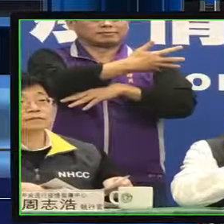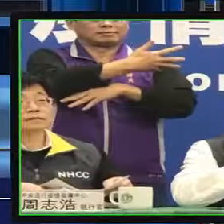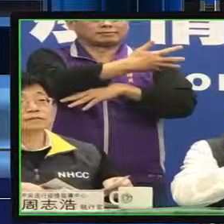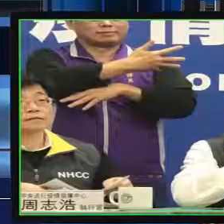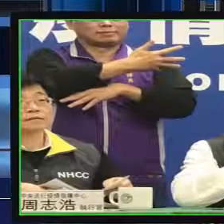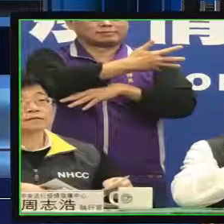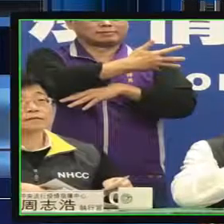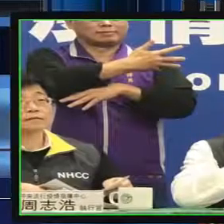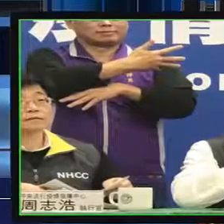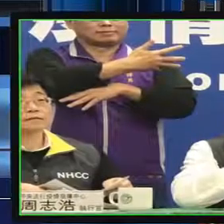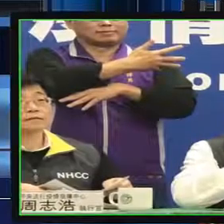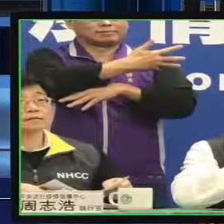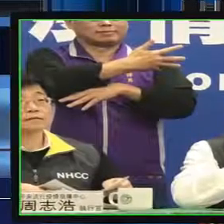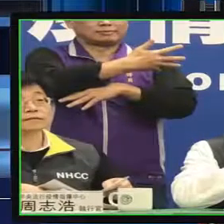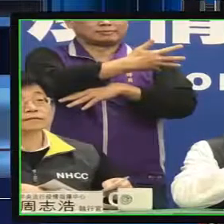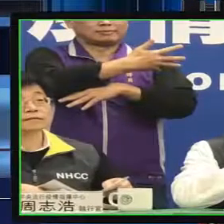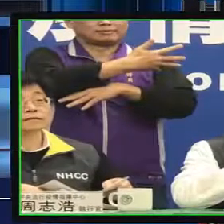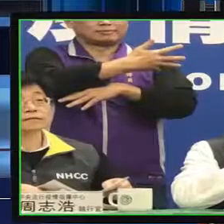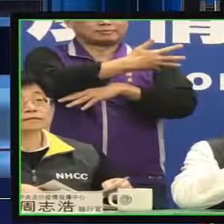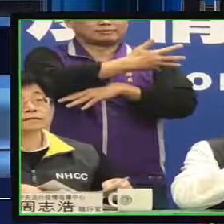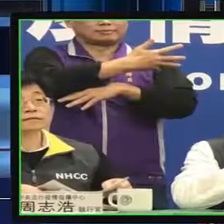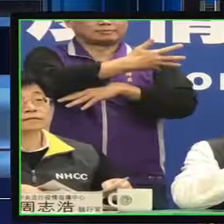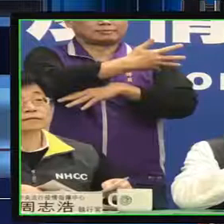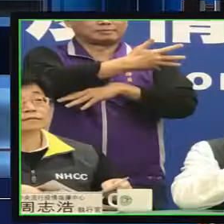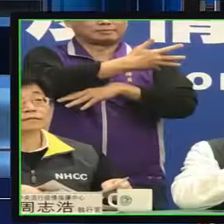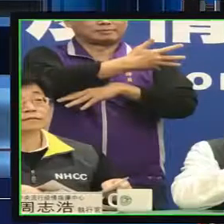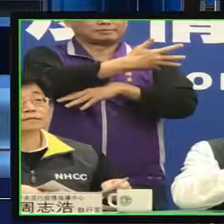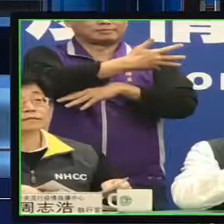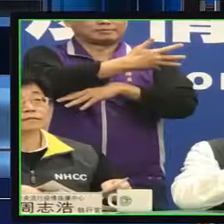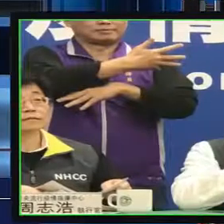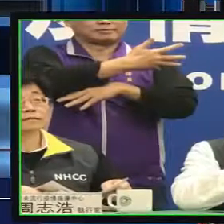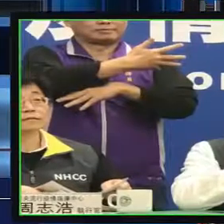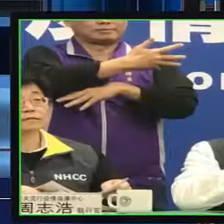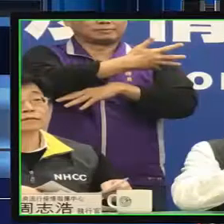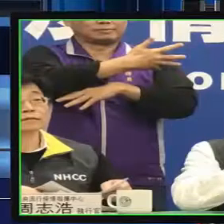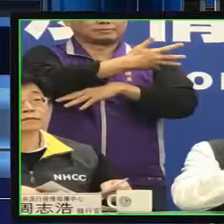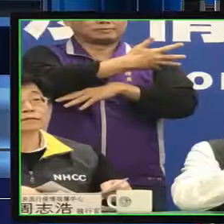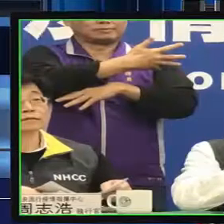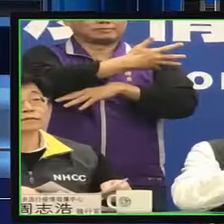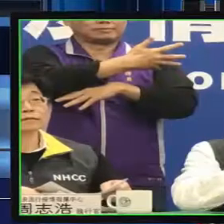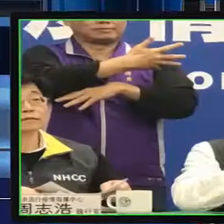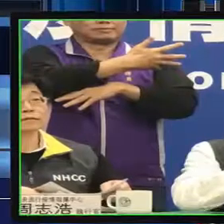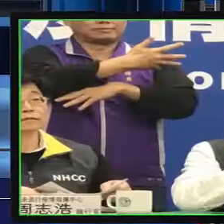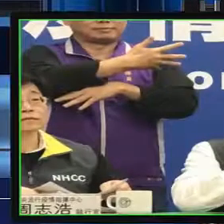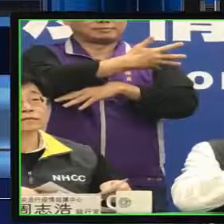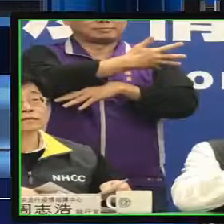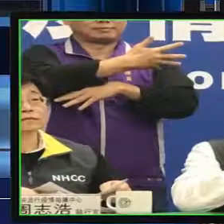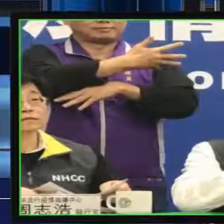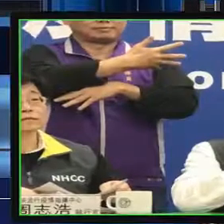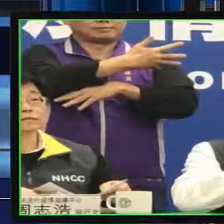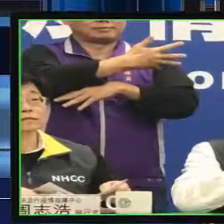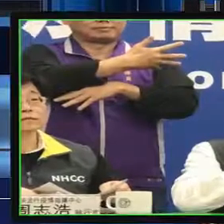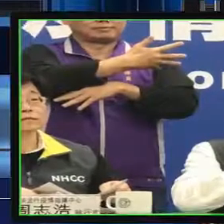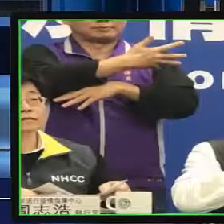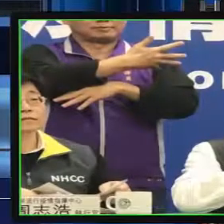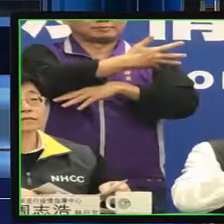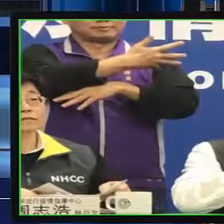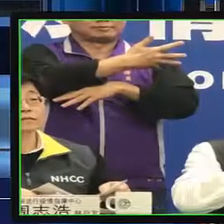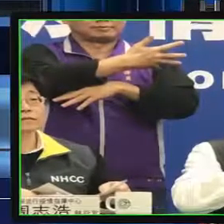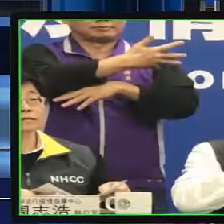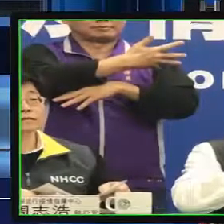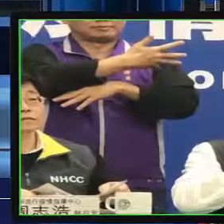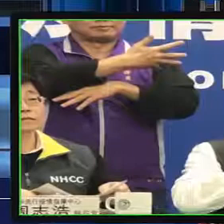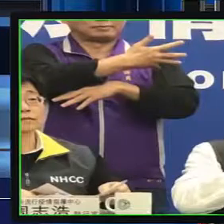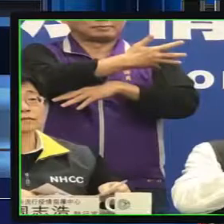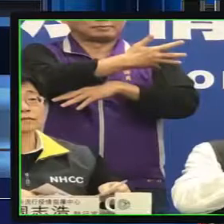出现不易控制的社区传播，其中浙江病例更已转为本地病例为主，河南也已有